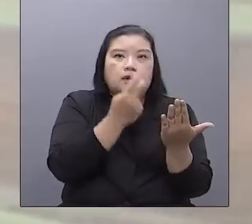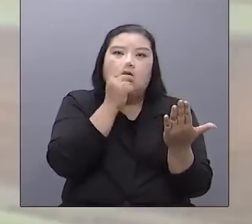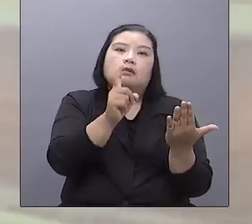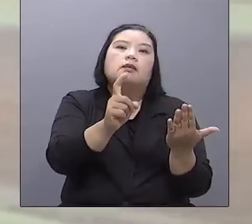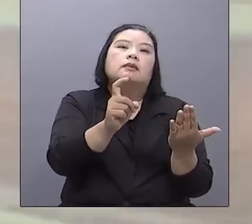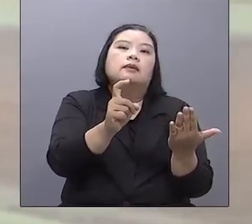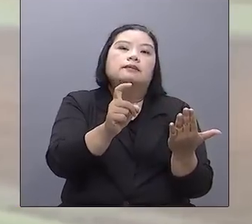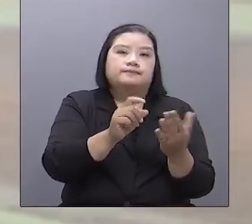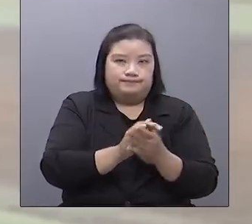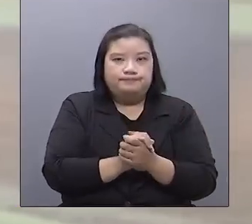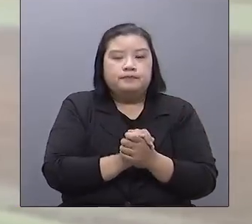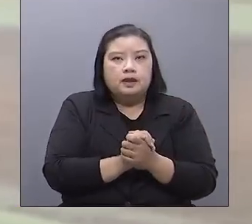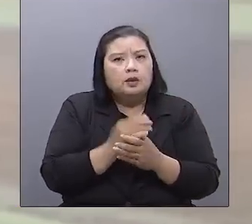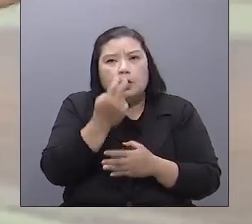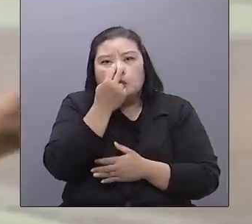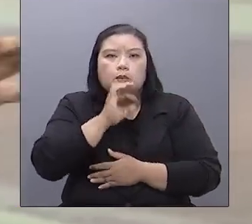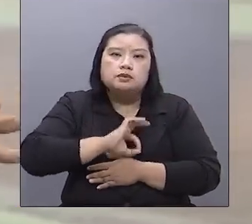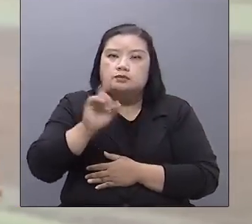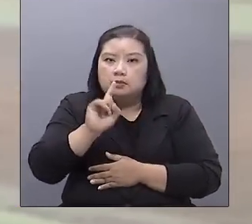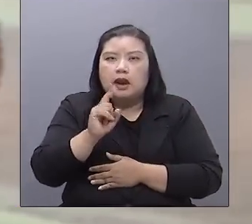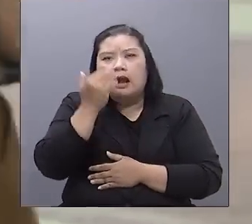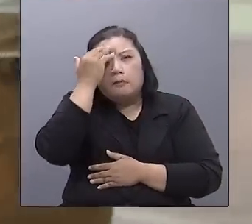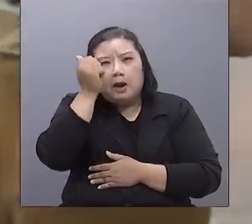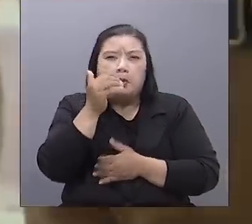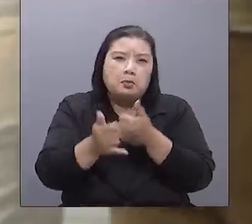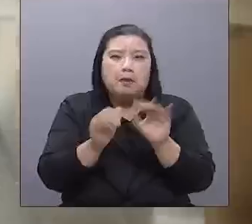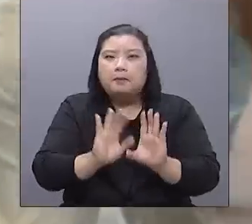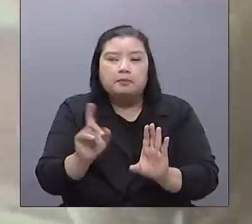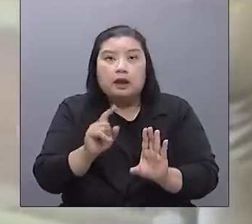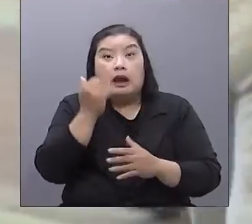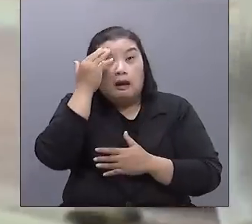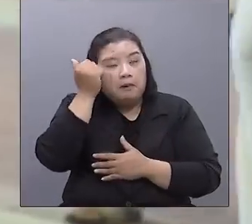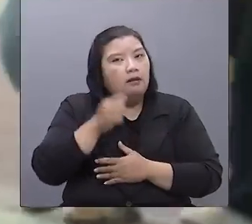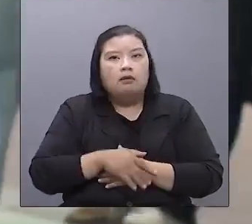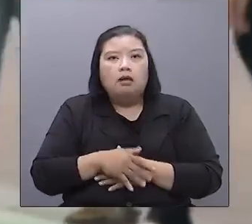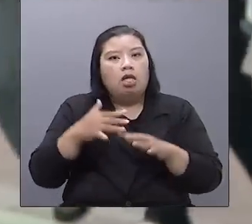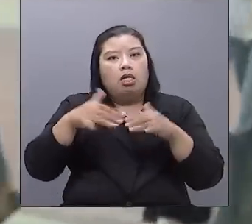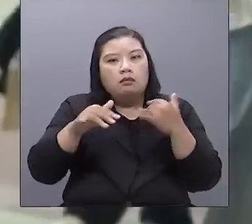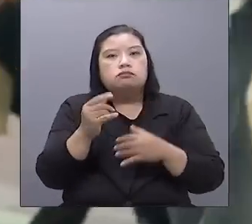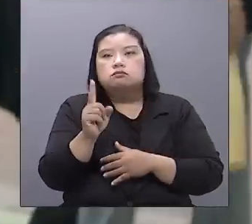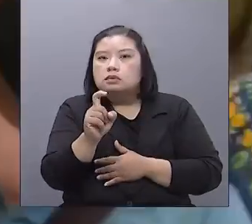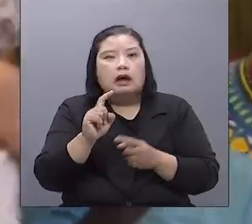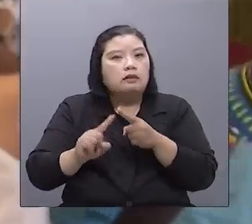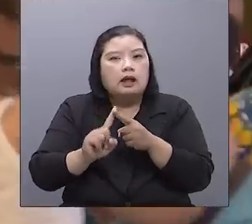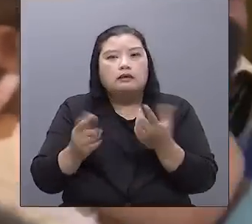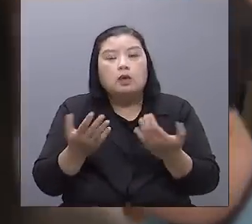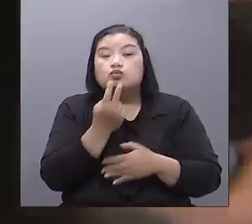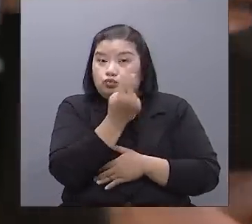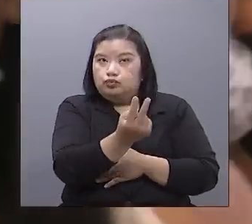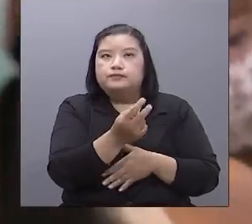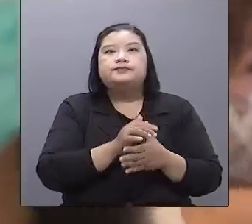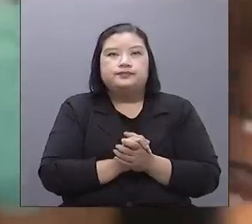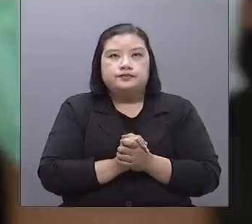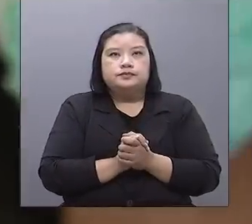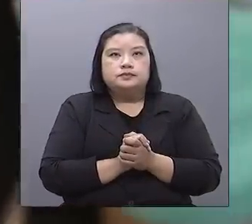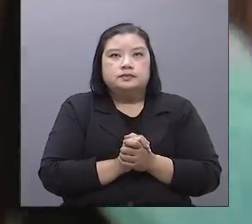การเลือกตั้งเลยค่ะบรรยากาศเป็นแบบไหนคนแน่นมากขนาดไหนถึงทำให้ระบบล่มได้ไปชมภาพนี้กันค่ะคุณผู้ชมคะคุณผู้ชมคะ